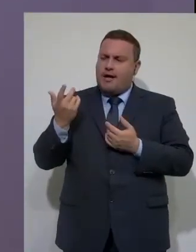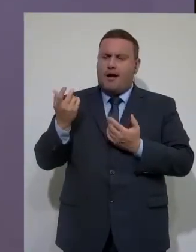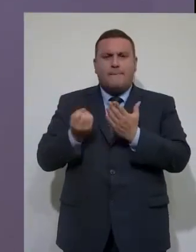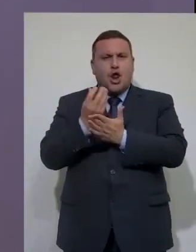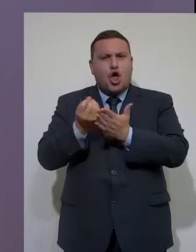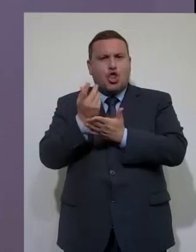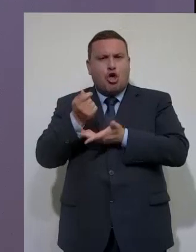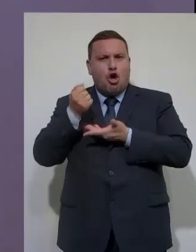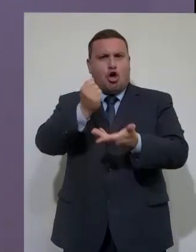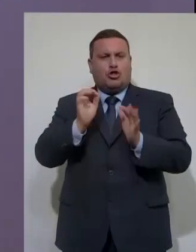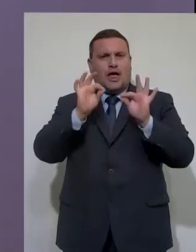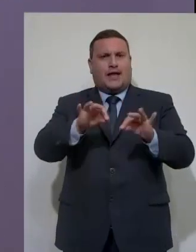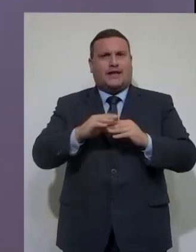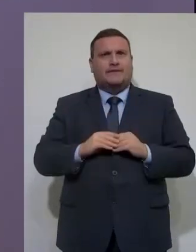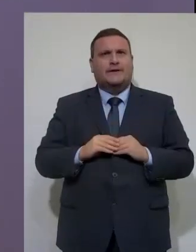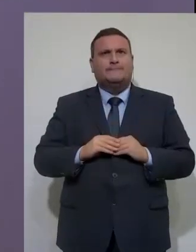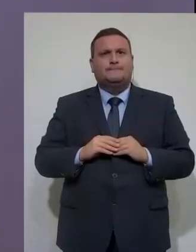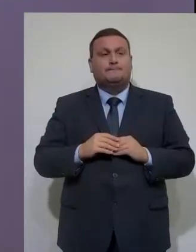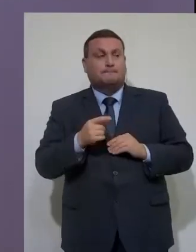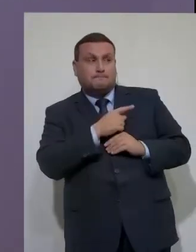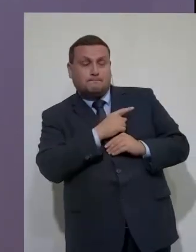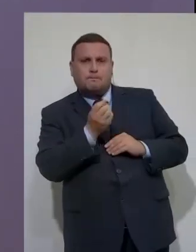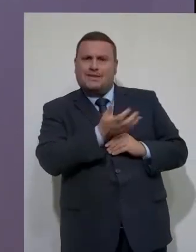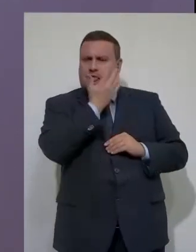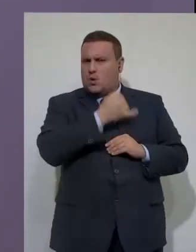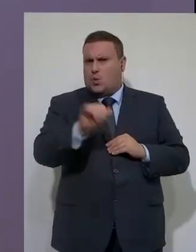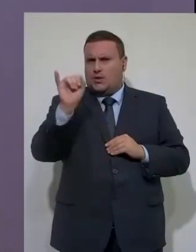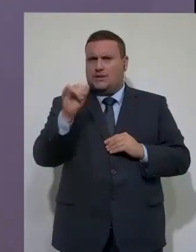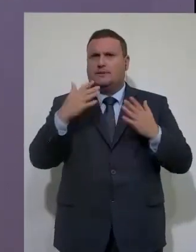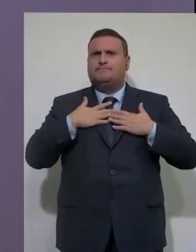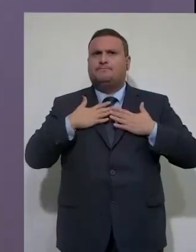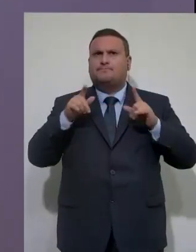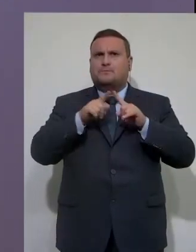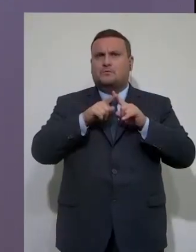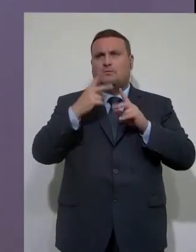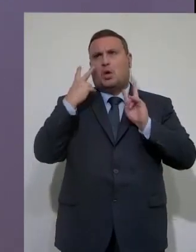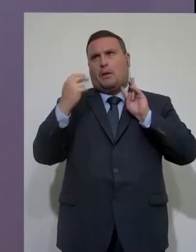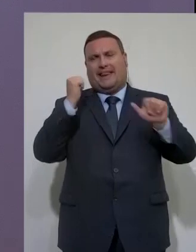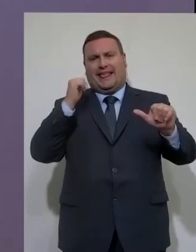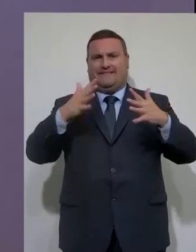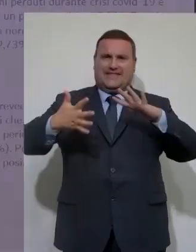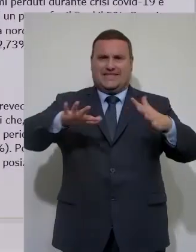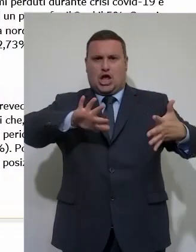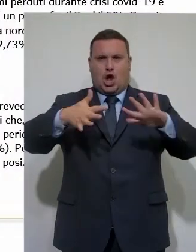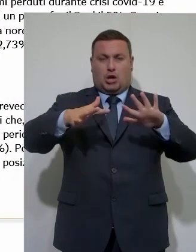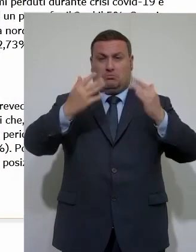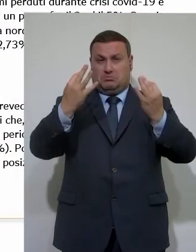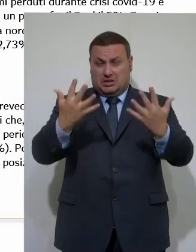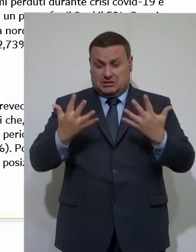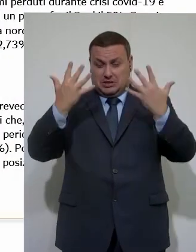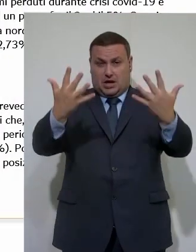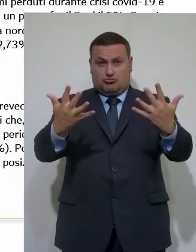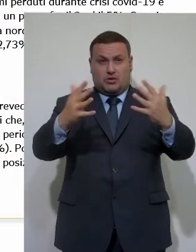per aspetti che poi affronteremo. E questa è l'ultima slide. La nostra previsione è un range, in realtà per i prossimi 10 anni